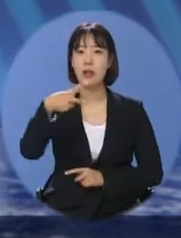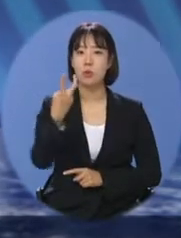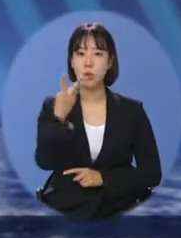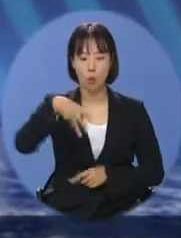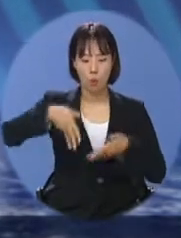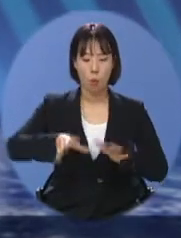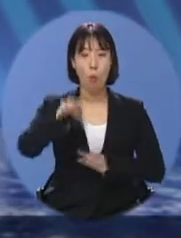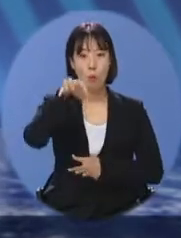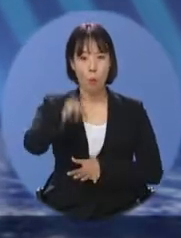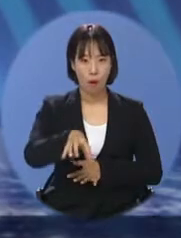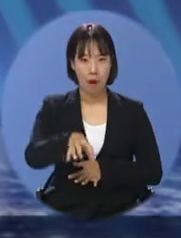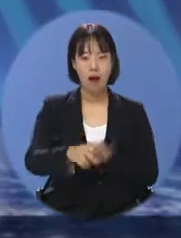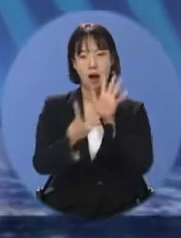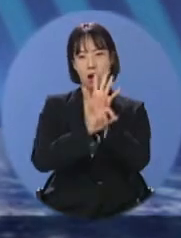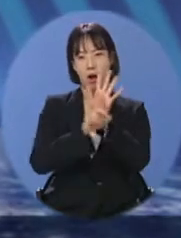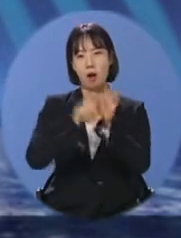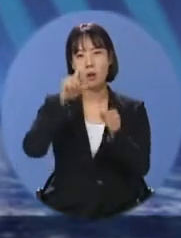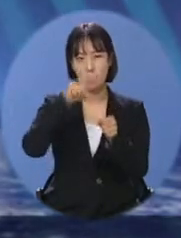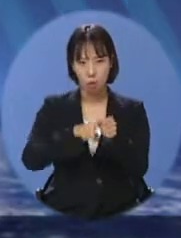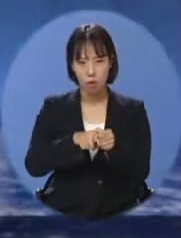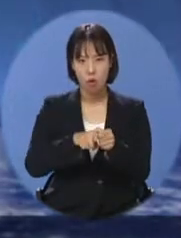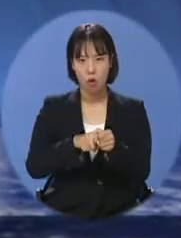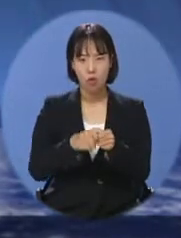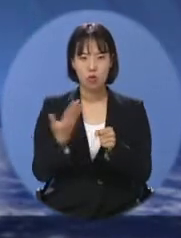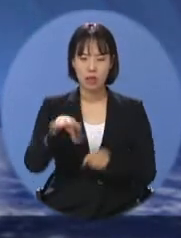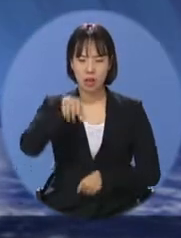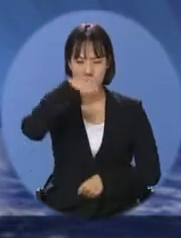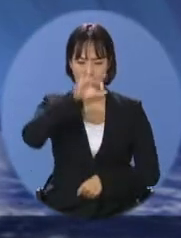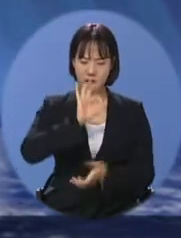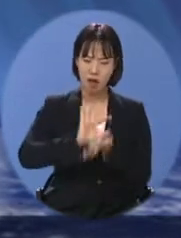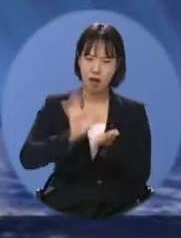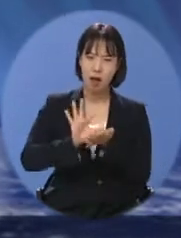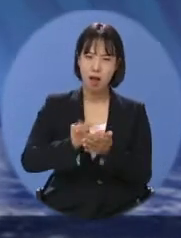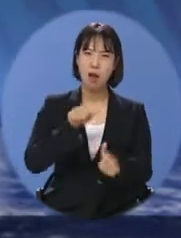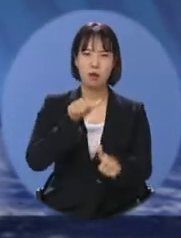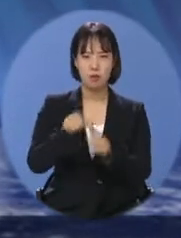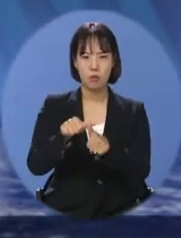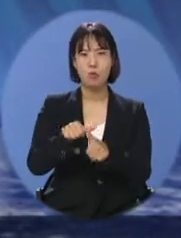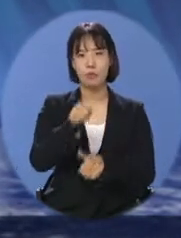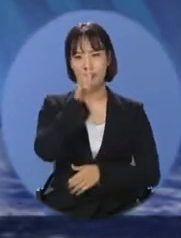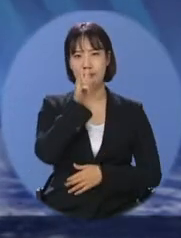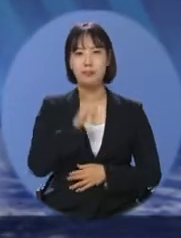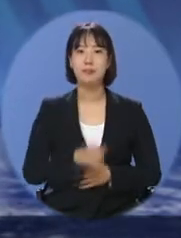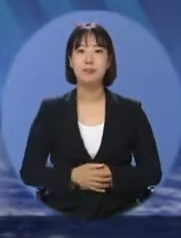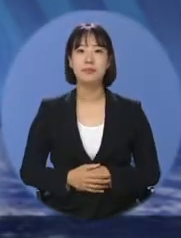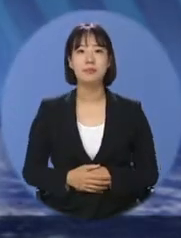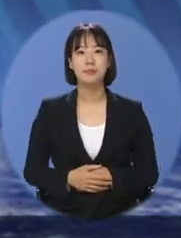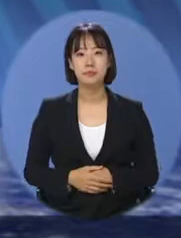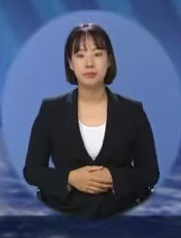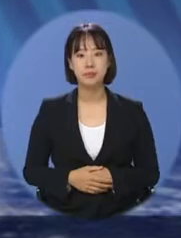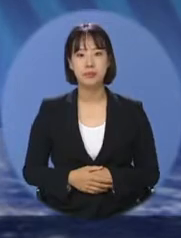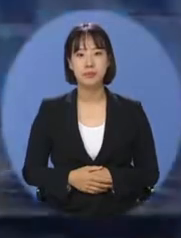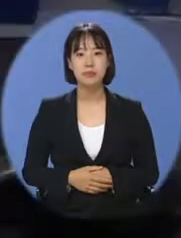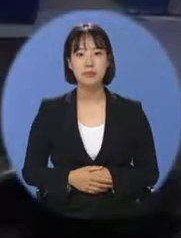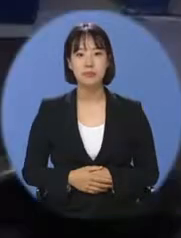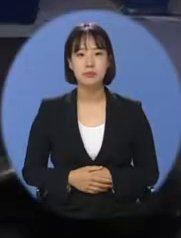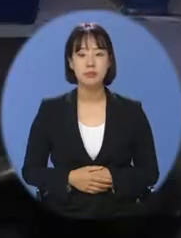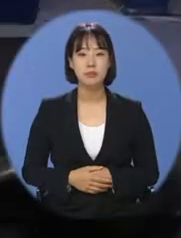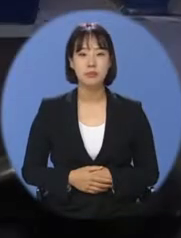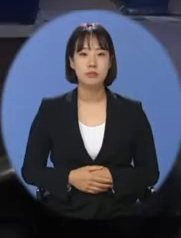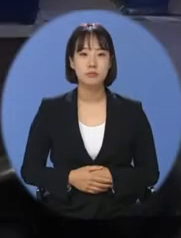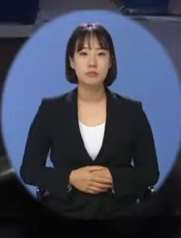바둑의 고장임을 알리기 위해서인데요. 예산 낭비라는 지적이 일고 있습니다. 보도에 손준수 기자입니다.